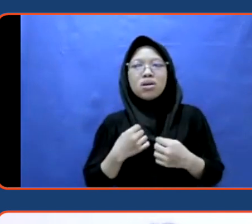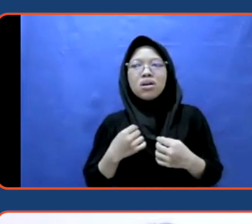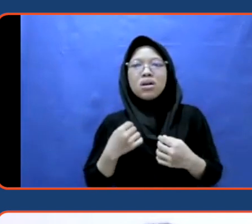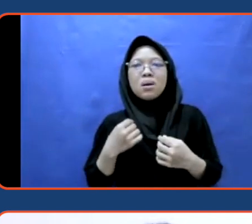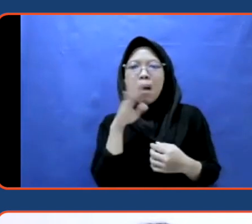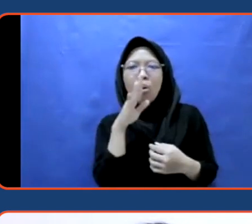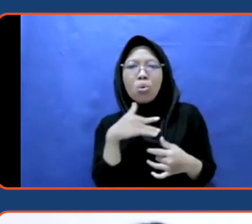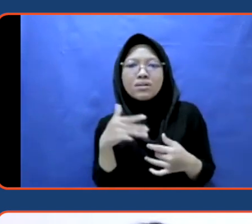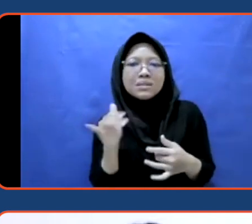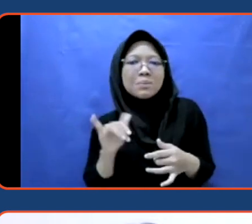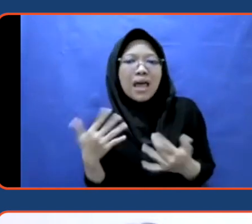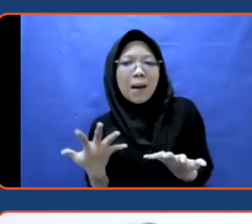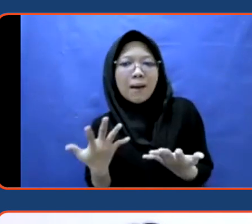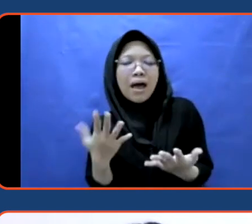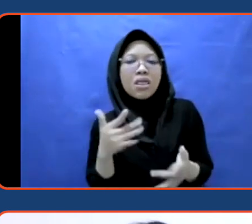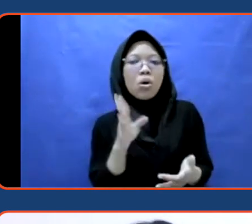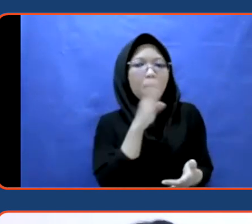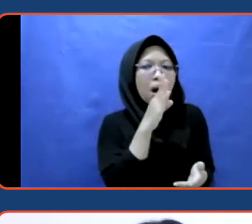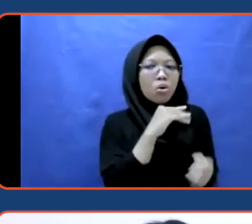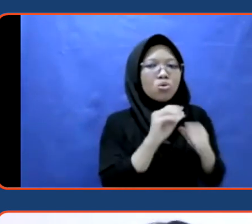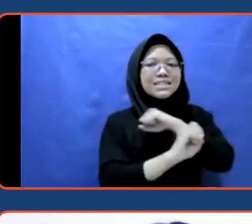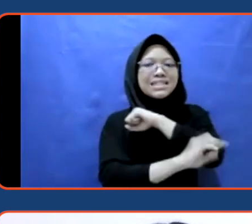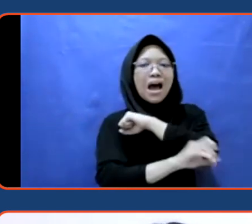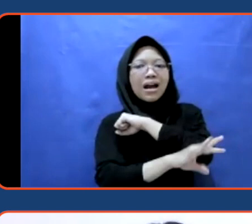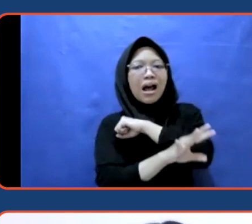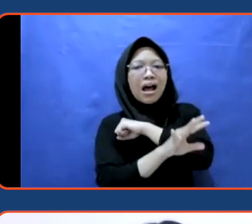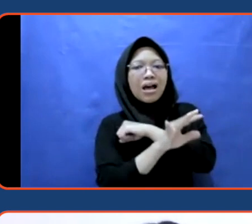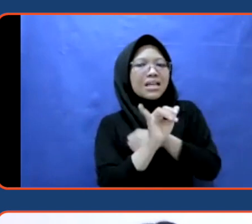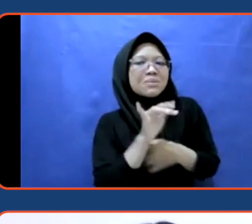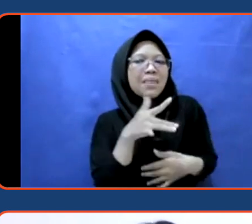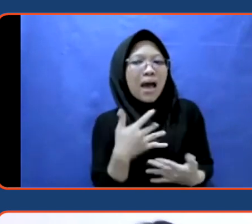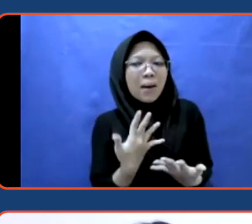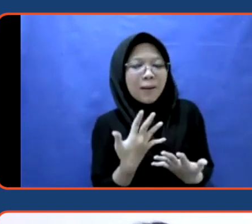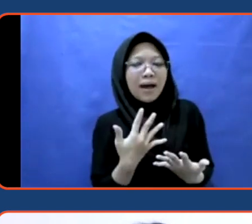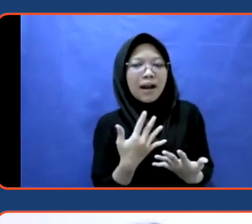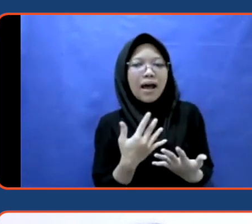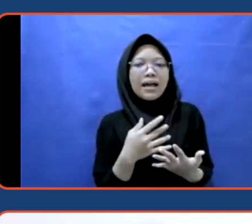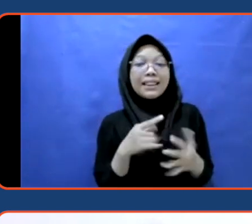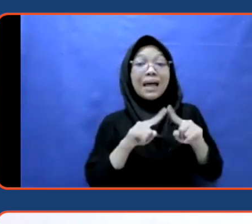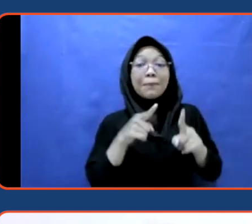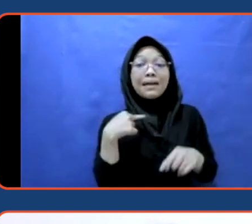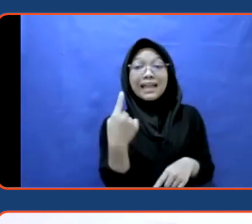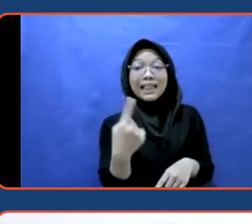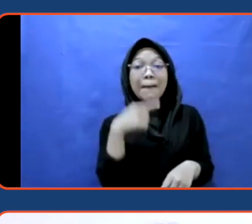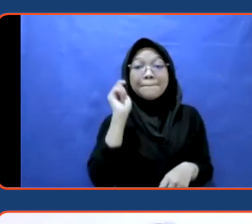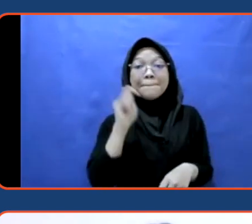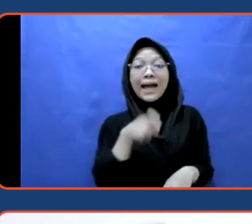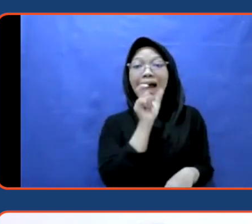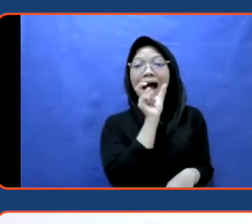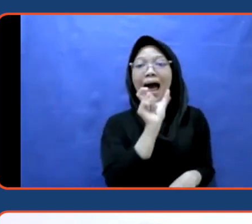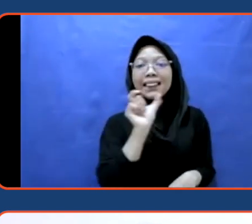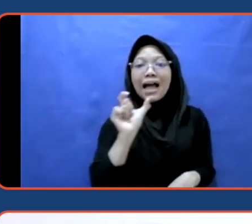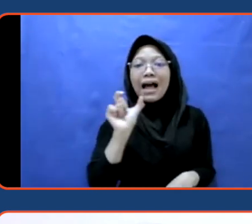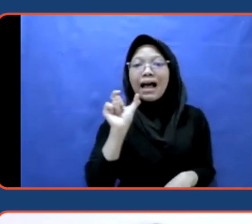apa tapi di sini kali menggambarkannya secara metaforis sehingga melalui kata-kata tapi yang bisa membangun